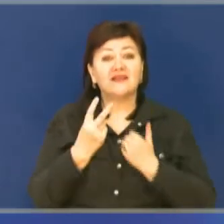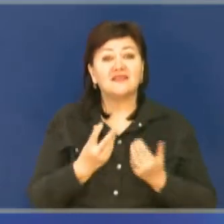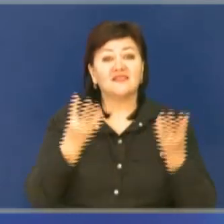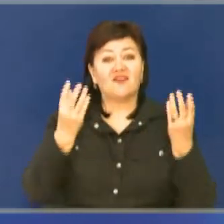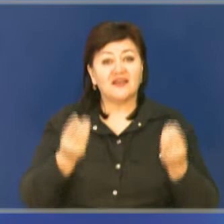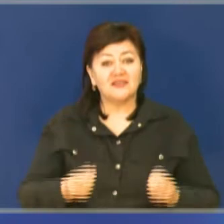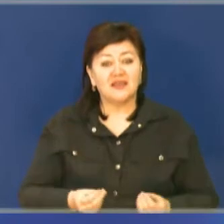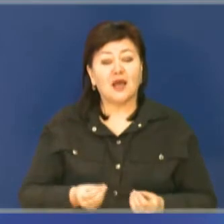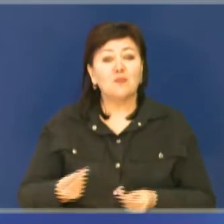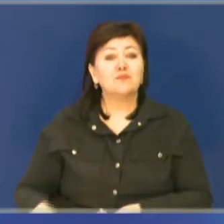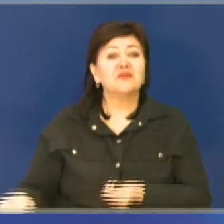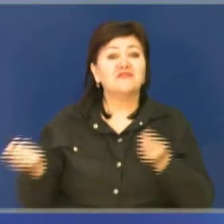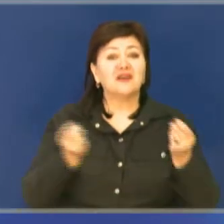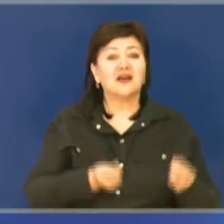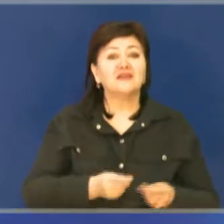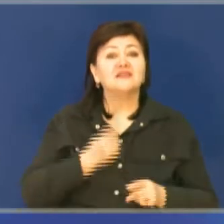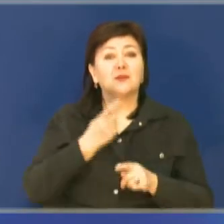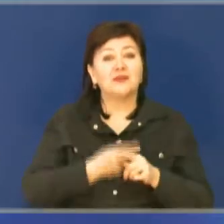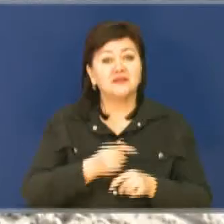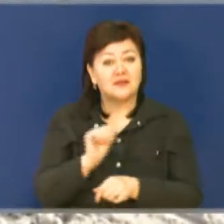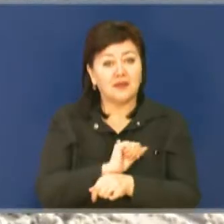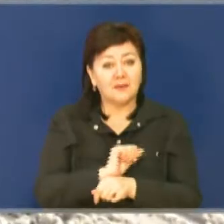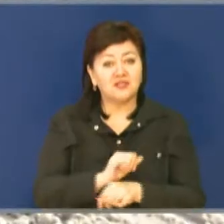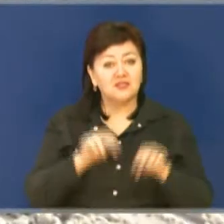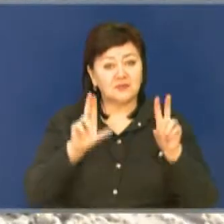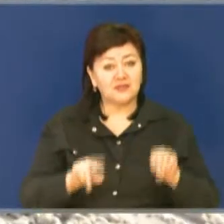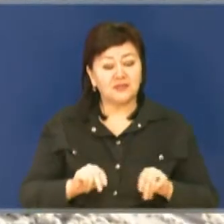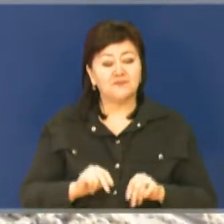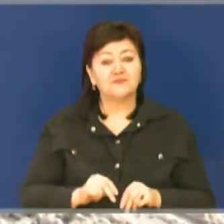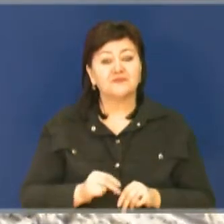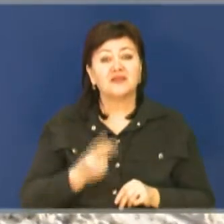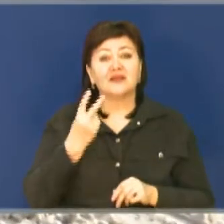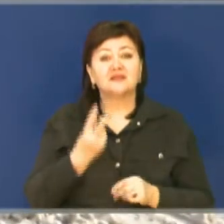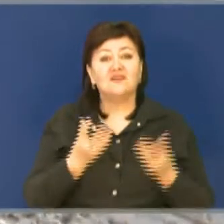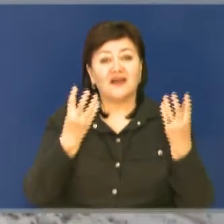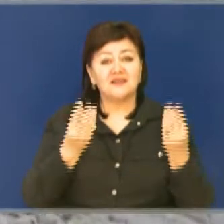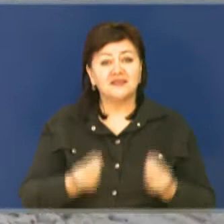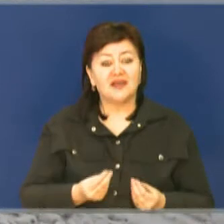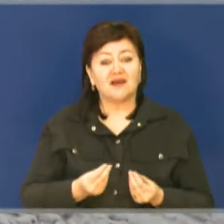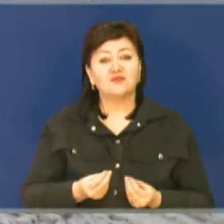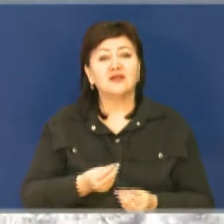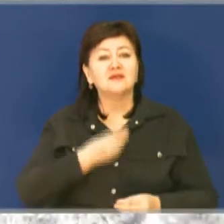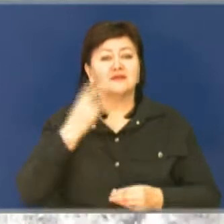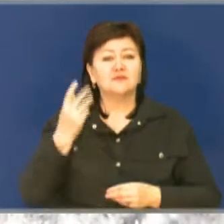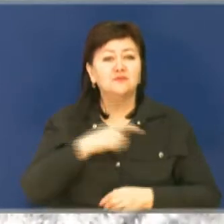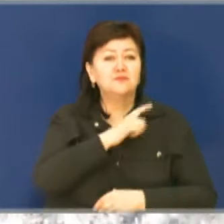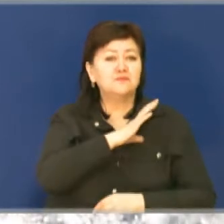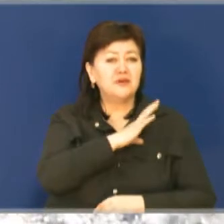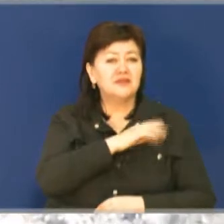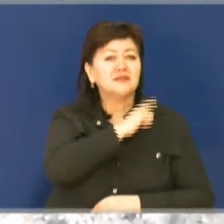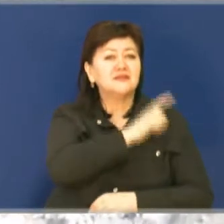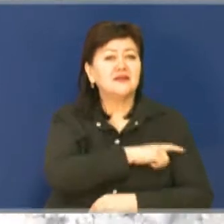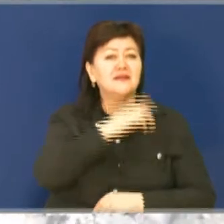вывозу привлекается дополнительная техника. В течение 2 дней непогода с сильным ветром и обильным снегопадом